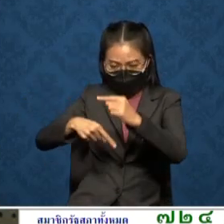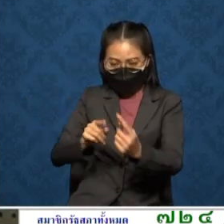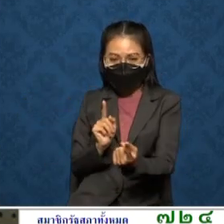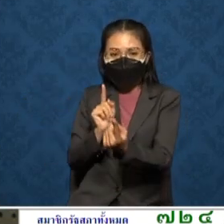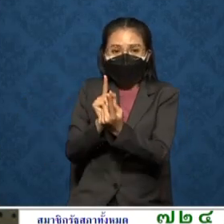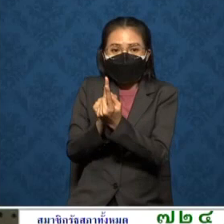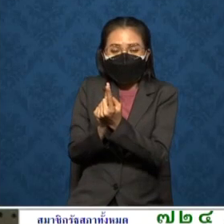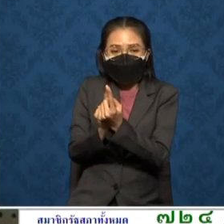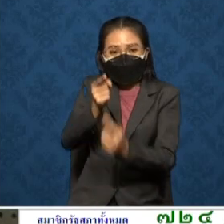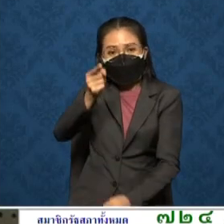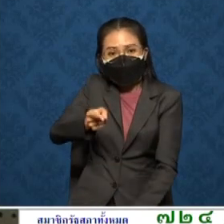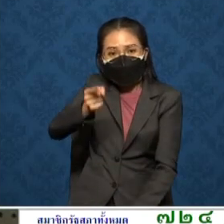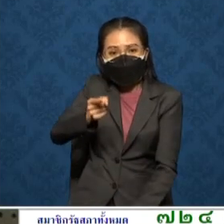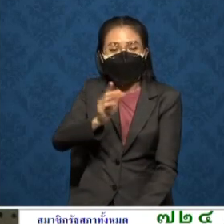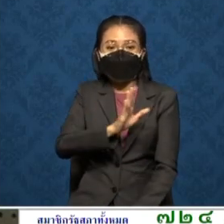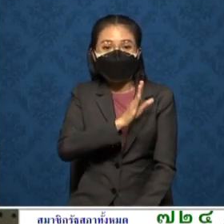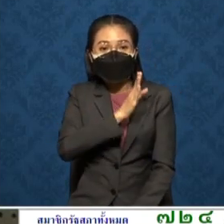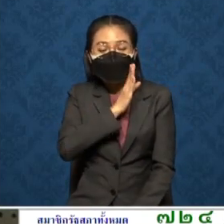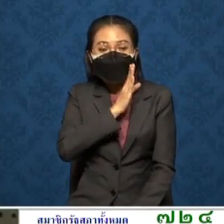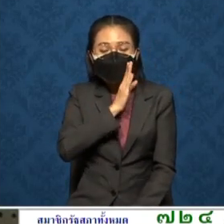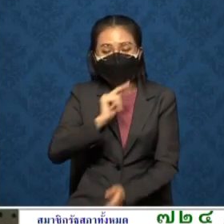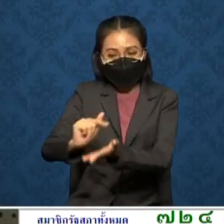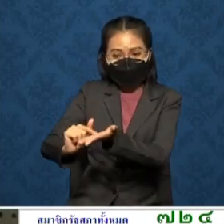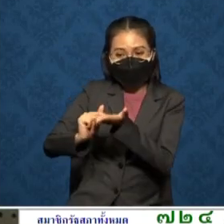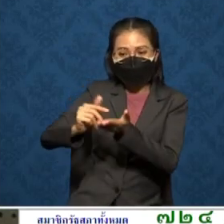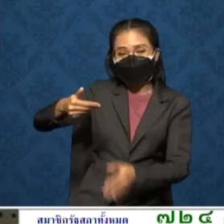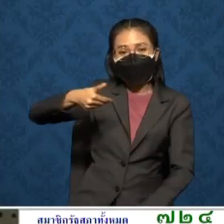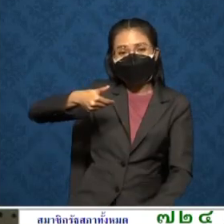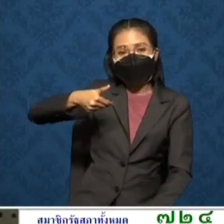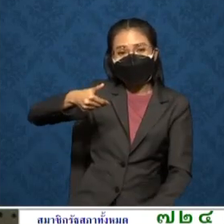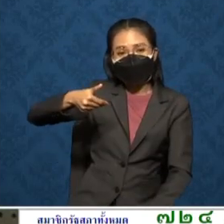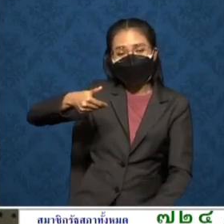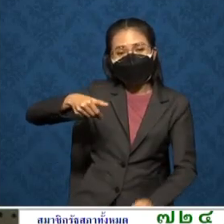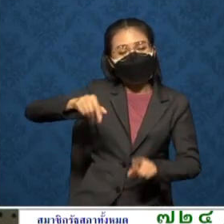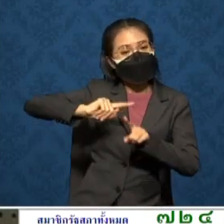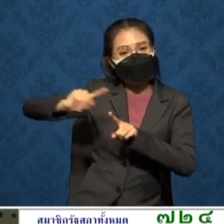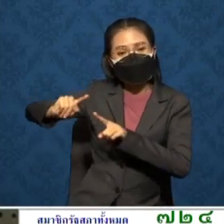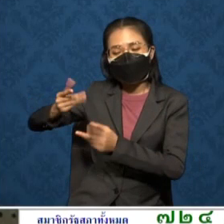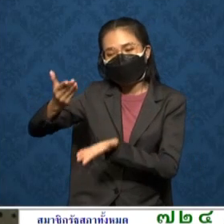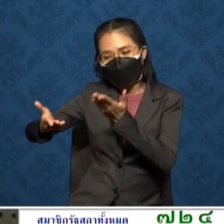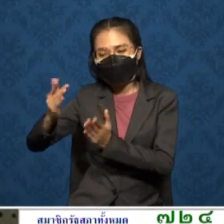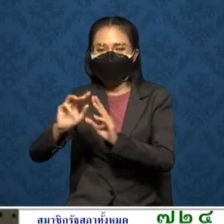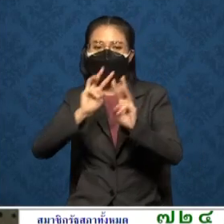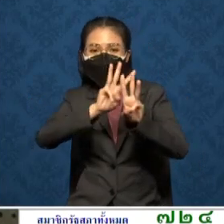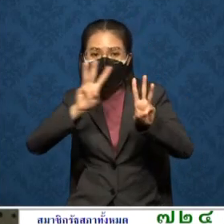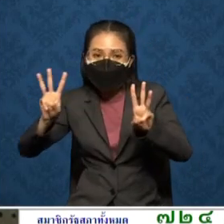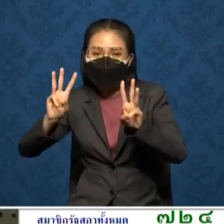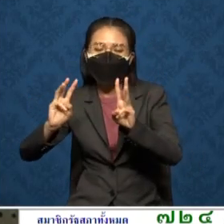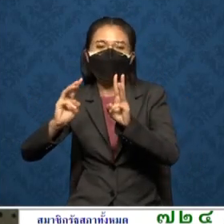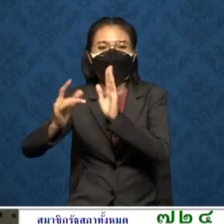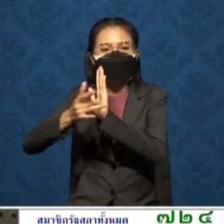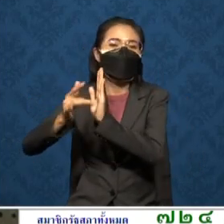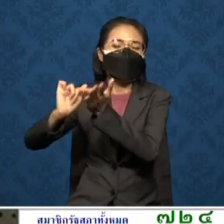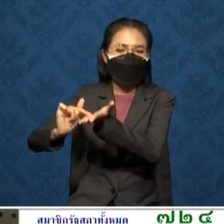วแต่ถ้าหากว่าเป็นการยื่นคำขอบางอย่างก็อาจจะยื่นโดยผ่านระบบอิเล็กทรอนิกส์